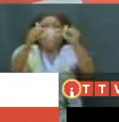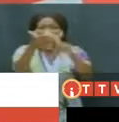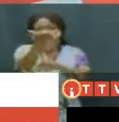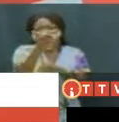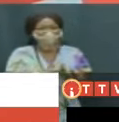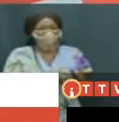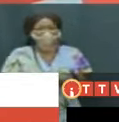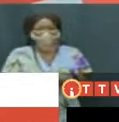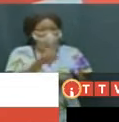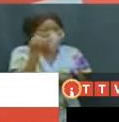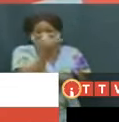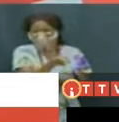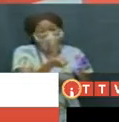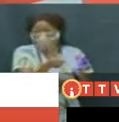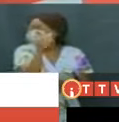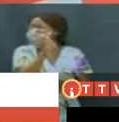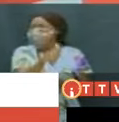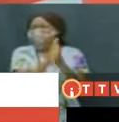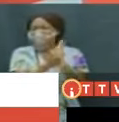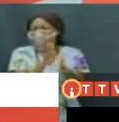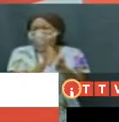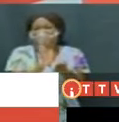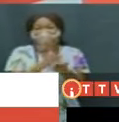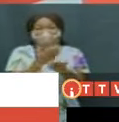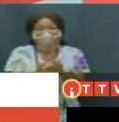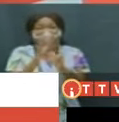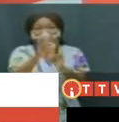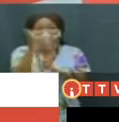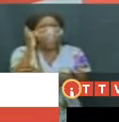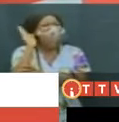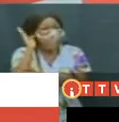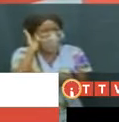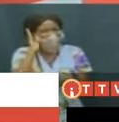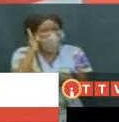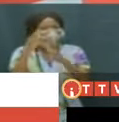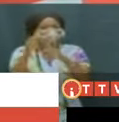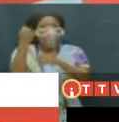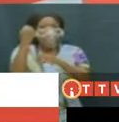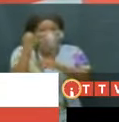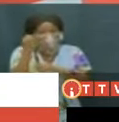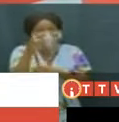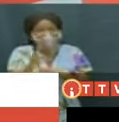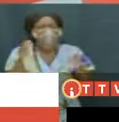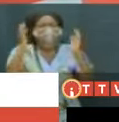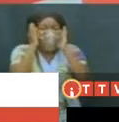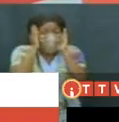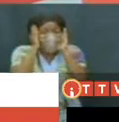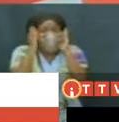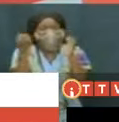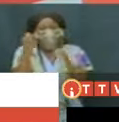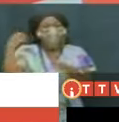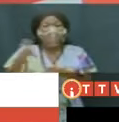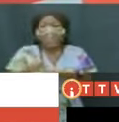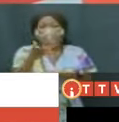fantasy timangonena zimene zikungomva mbiri zikatigwira ndipamene timakhala ndi experience yenieni kuti tithanso kugawana ndi anzathu koma